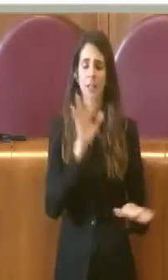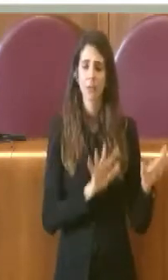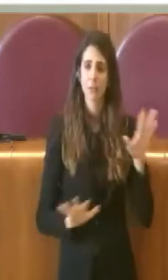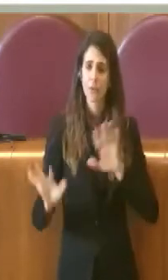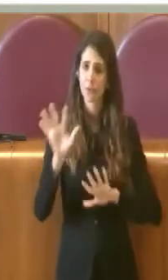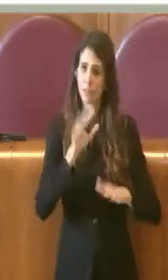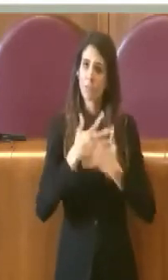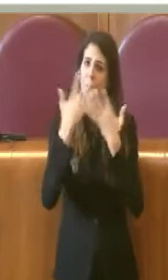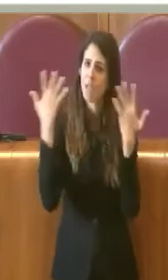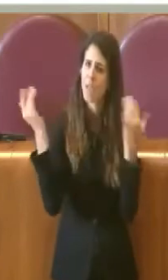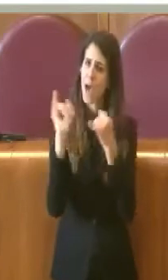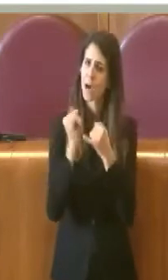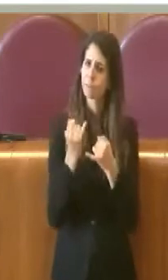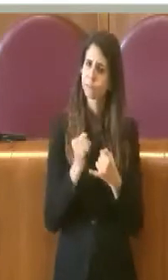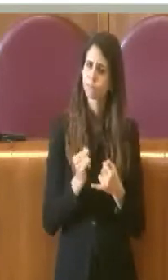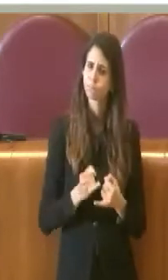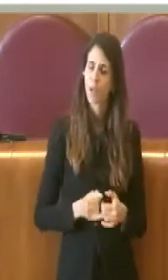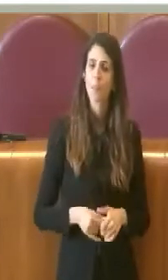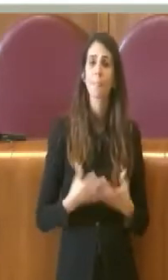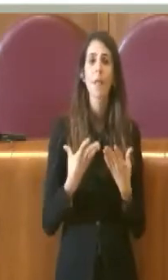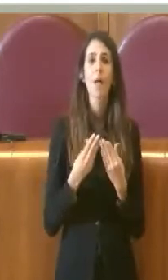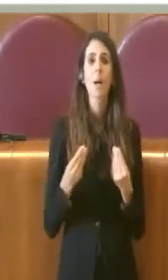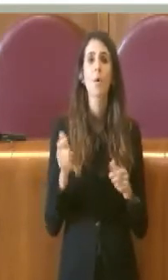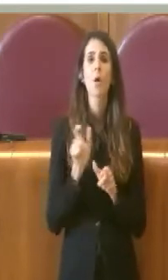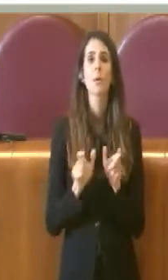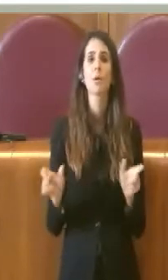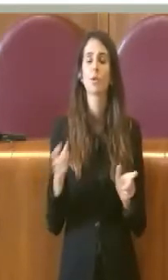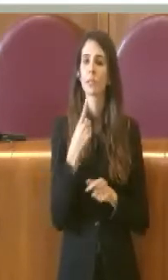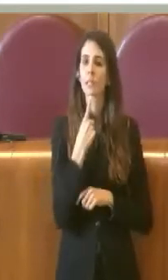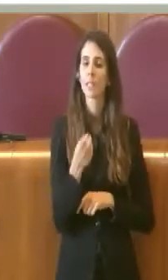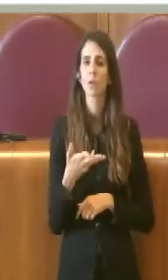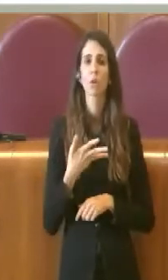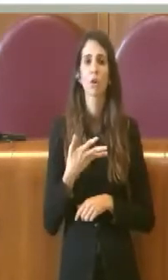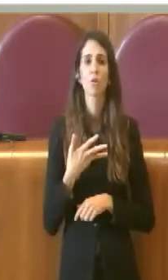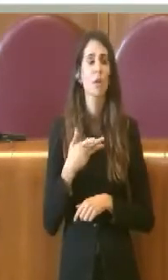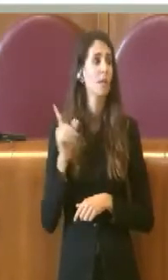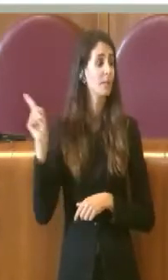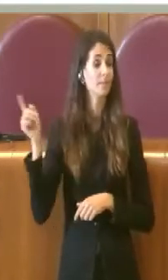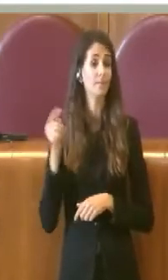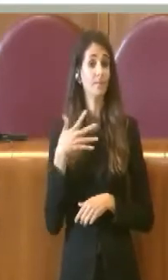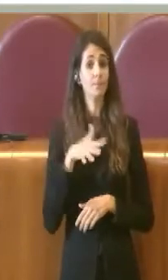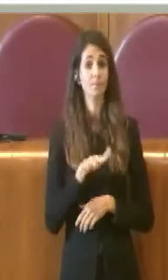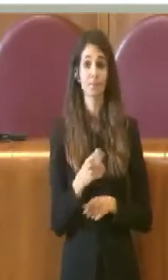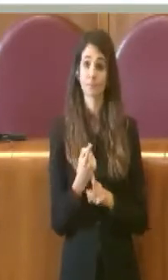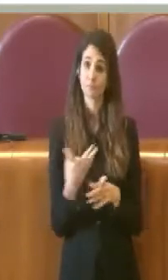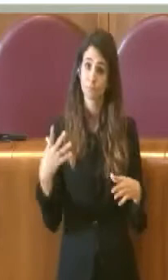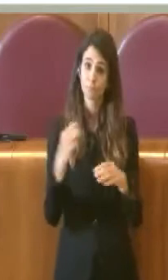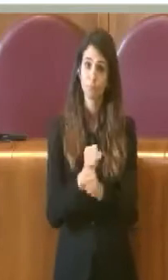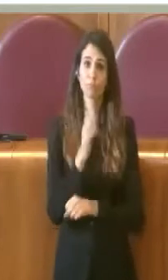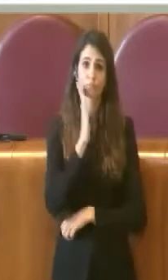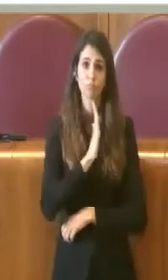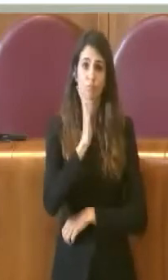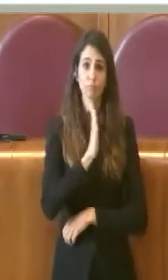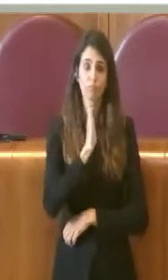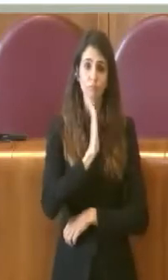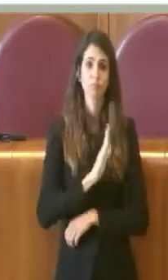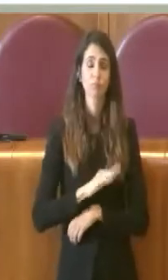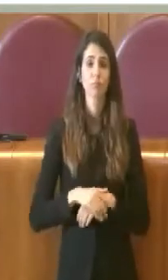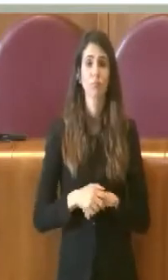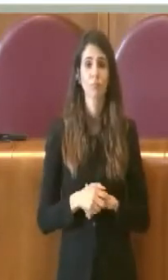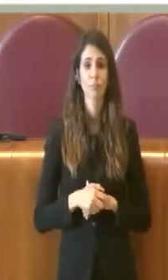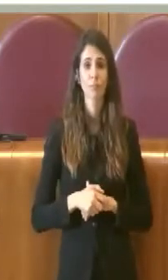molti dicevano, addirittura c'è un articolo di Consigliere, si giornale. avvia a conclusione perché devo lasciare almeno 10 minuti Sì, alla Giunta e